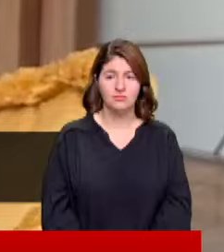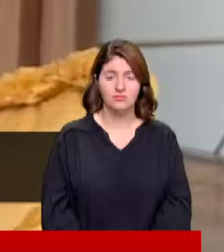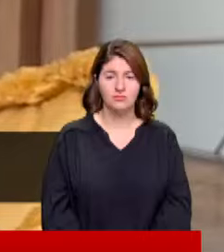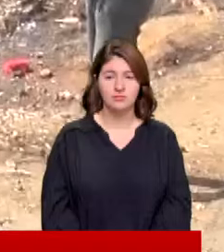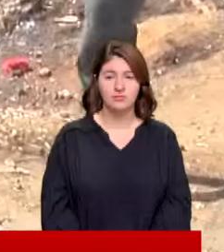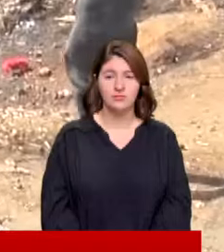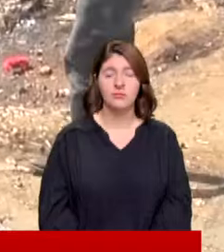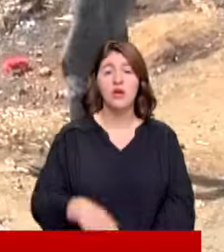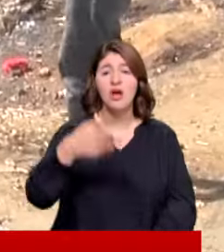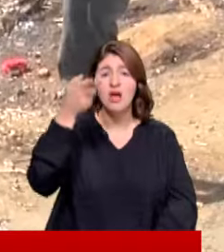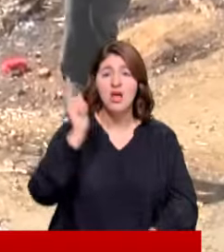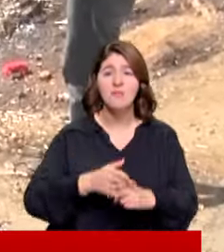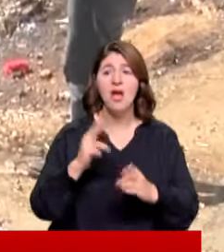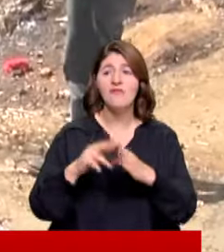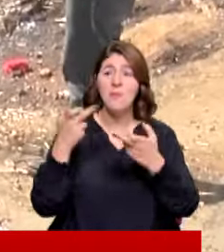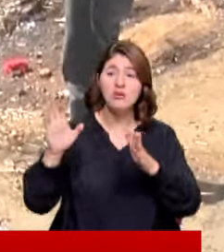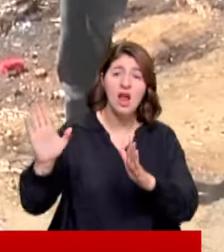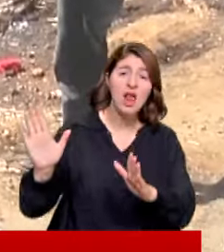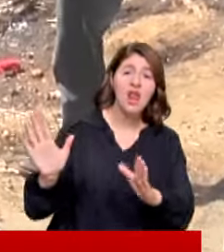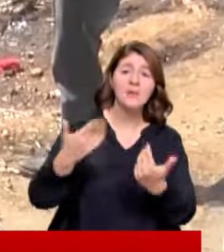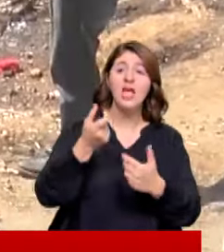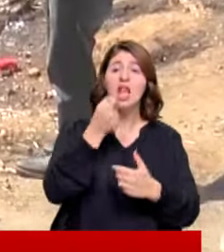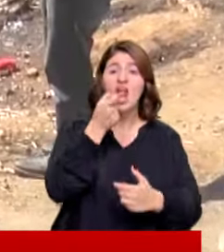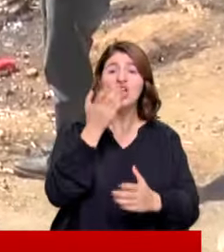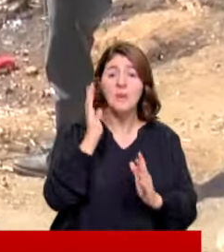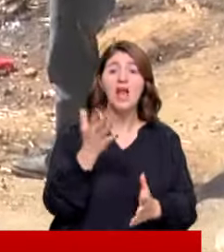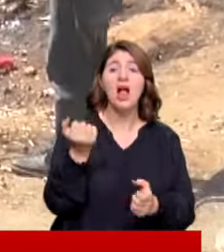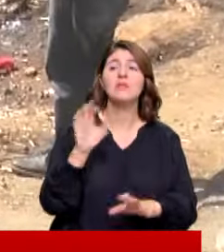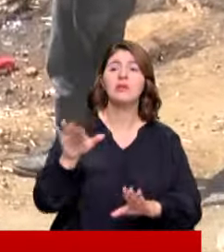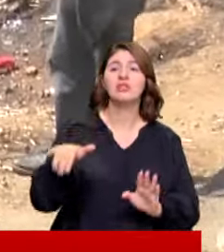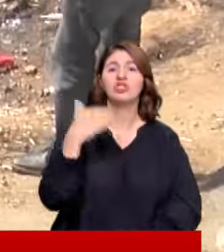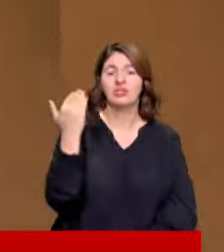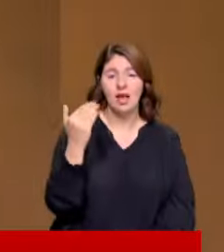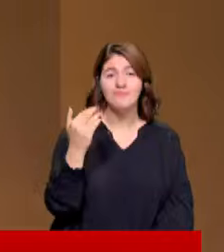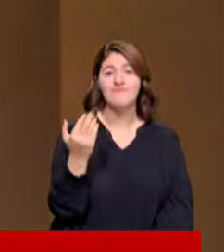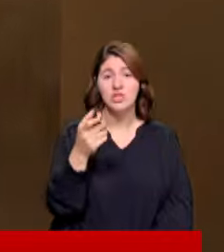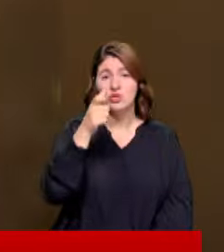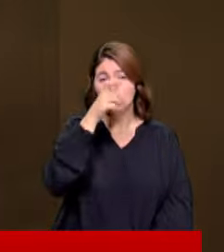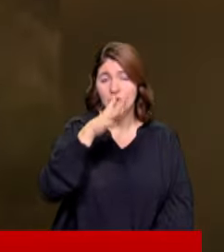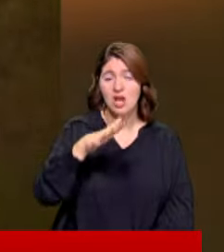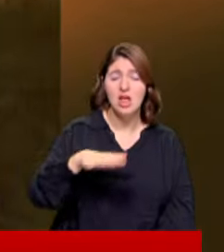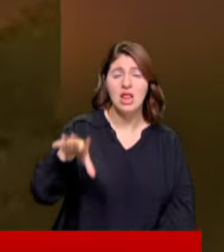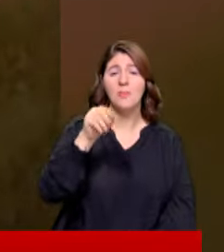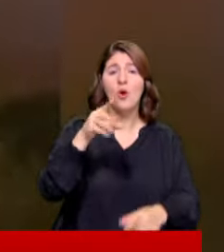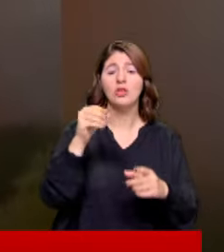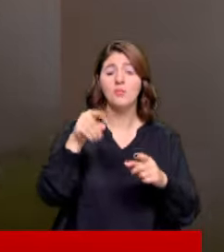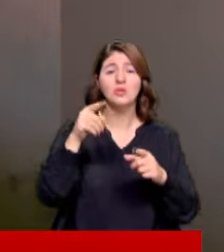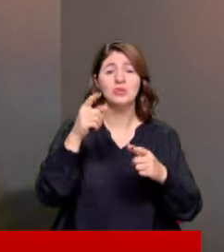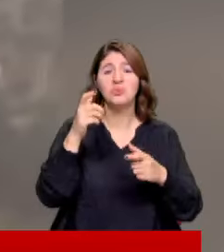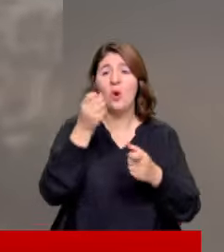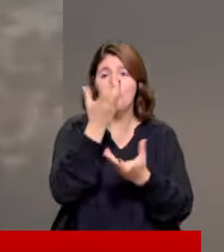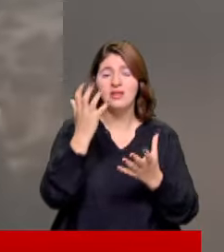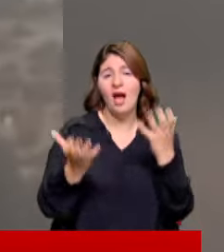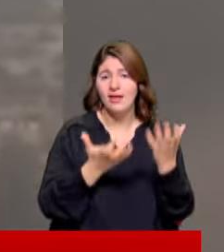tansiyon hastası. Apar topar evlerini boşalttılar, ilaçlarını bile yanlarına alamadılar. Türkiye'nin dört bir yanındaki orman